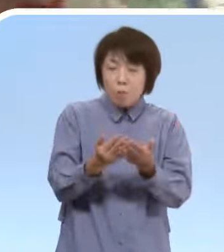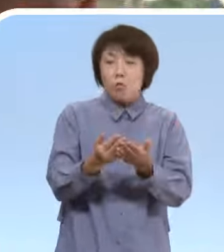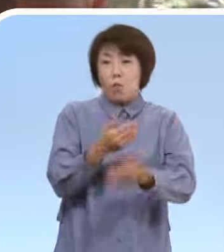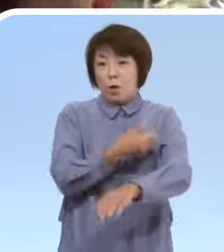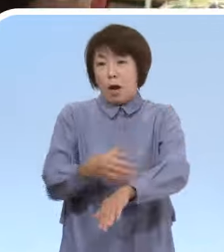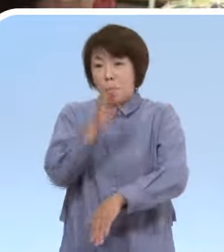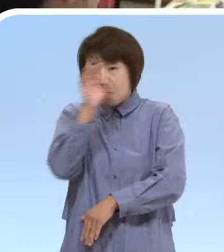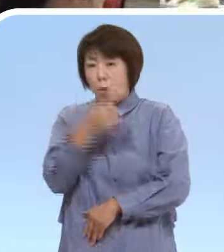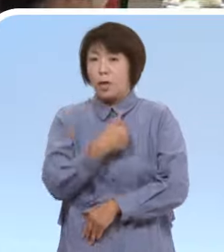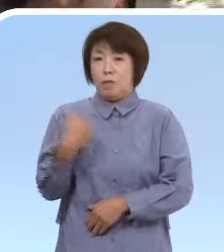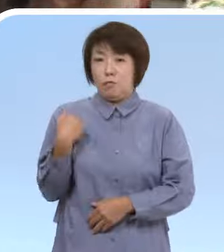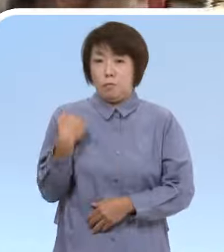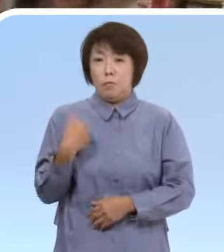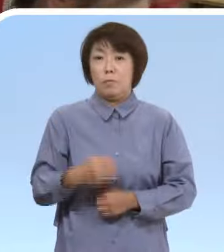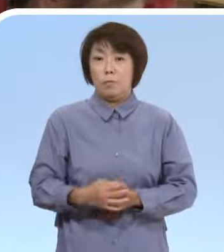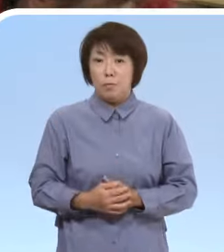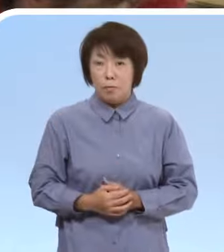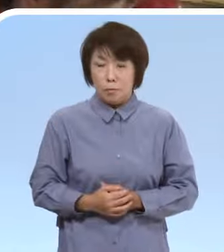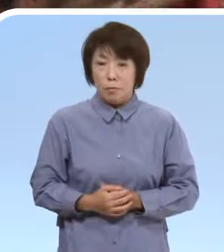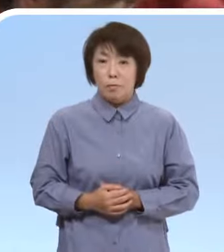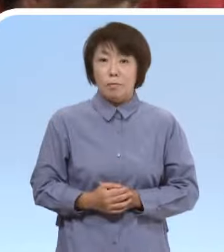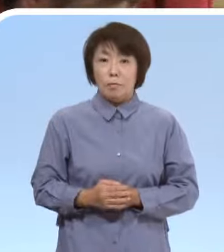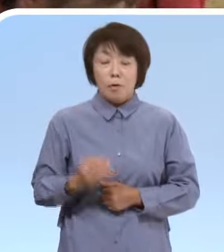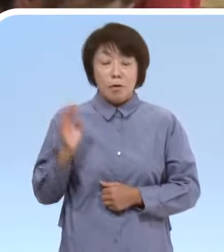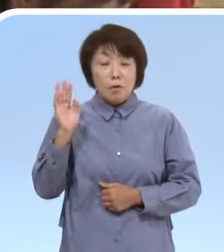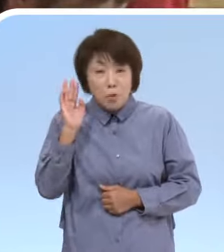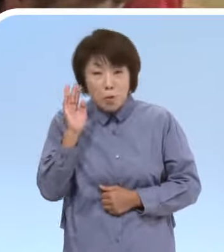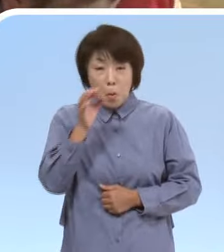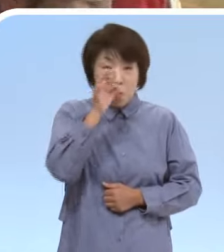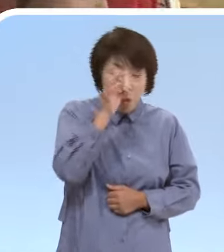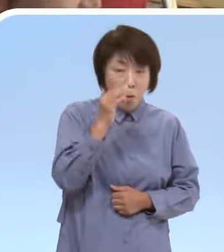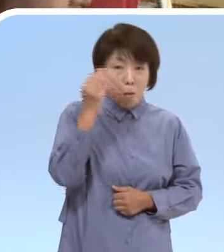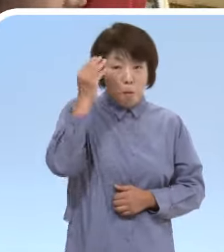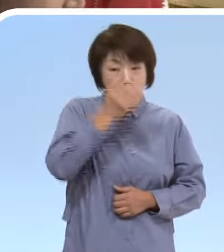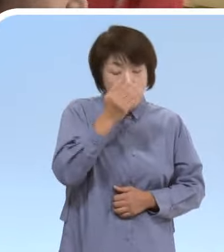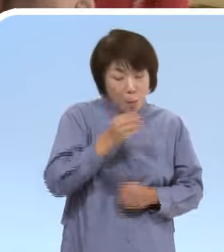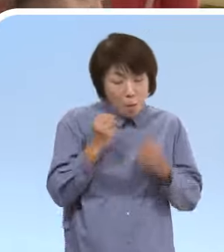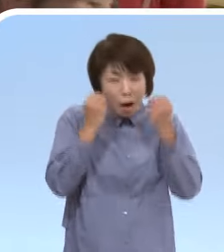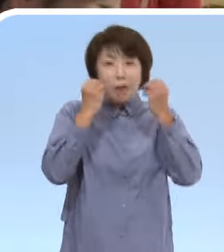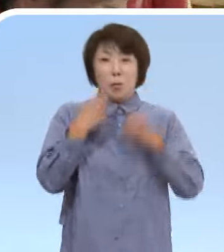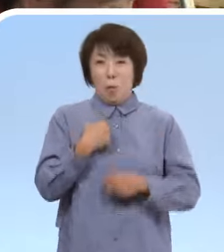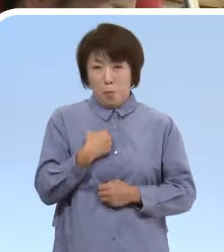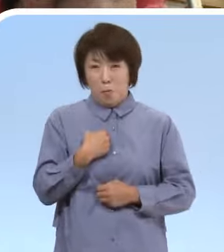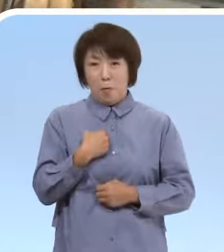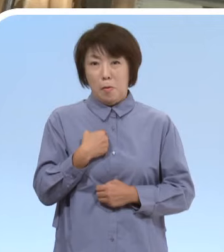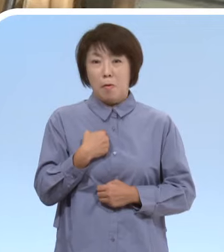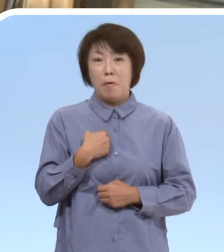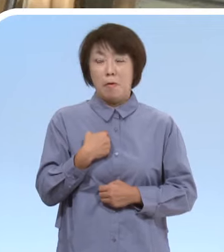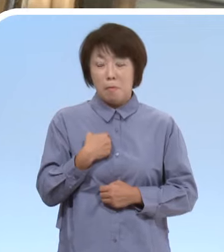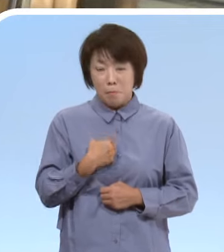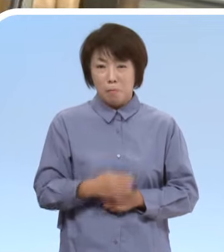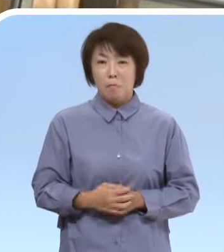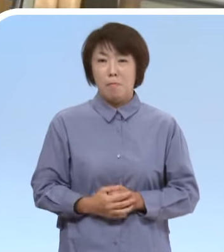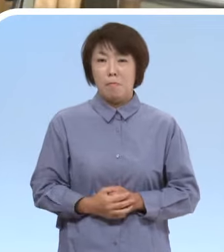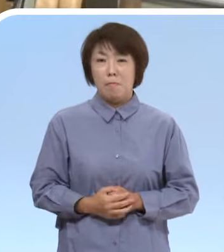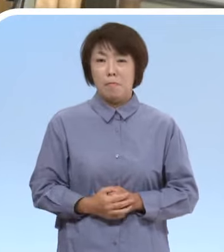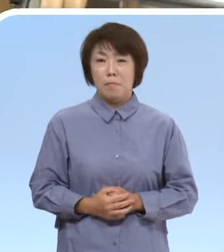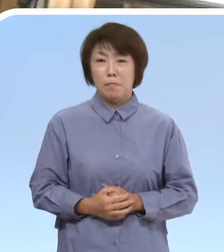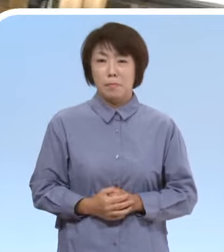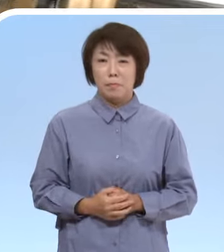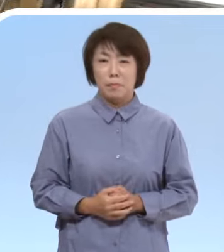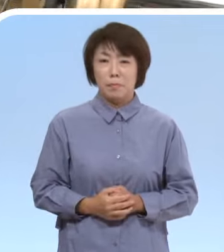全ての工程が見学できます。 もう聞けば聞くほど、見れば見るほど感動します。鳥肌止まらないです。 や